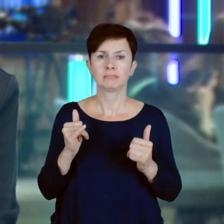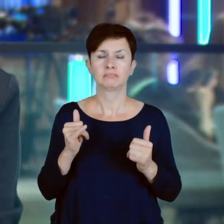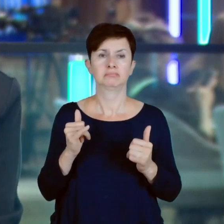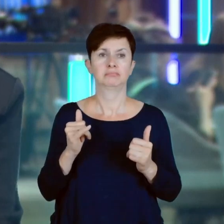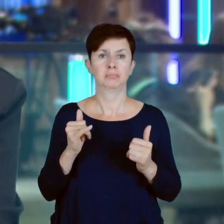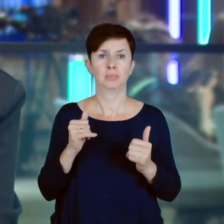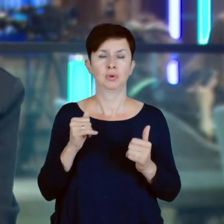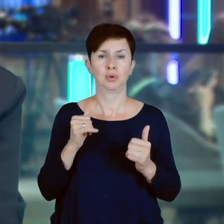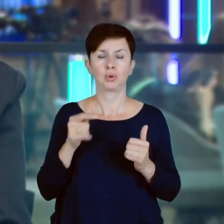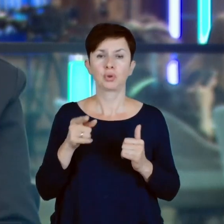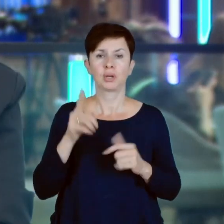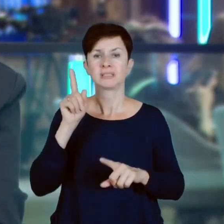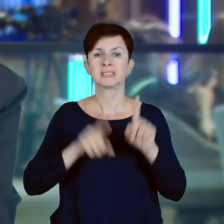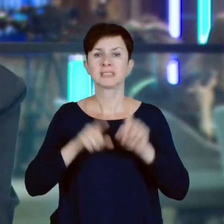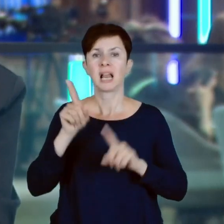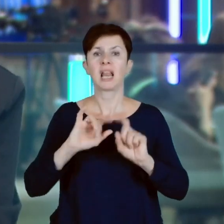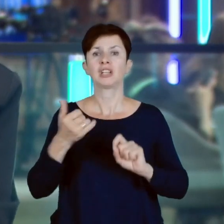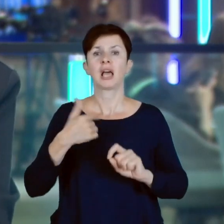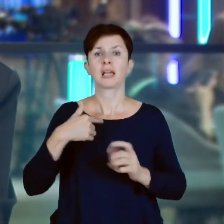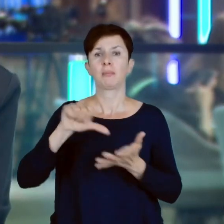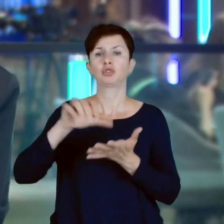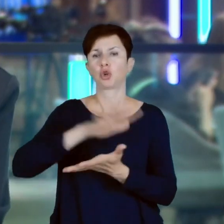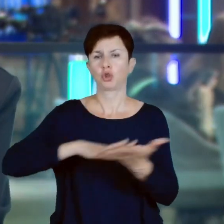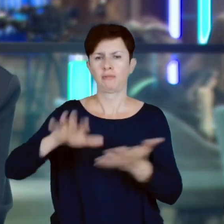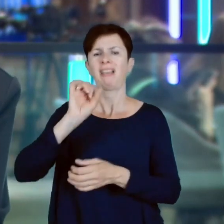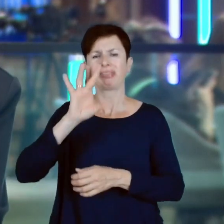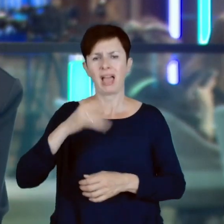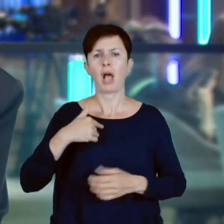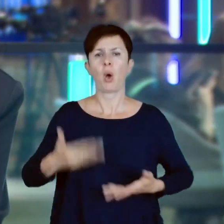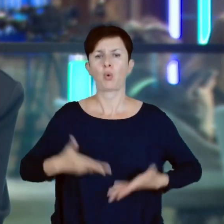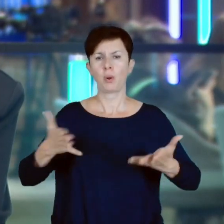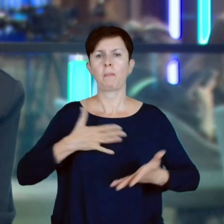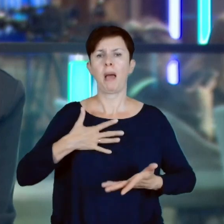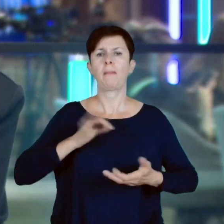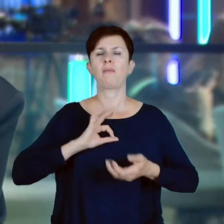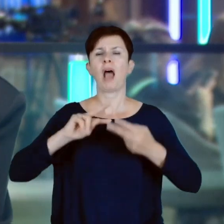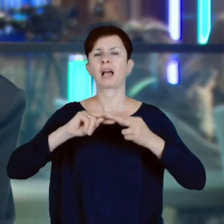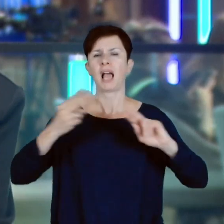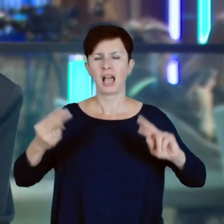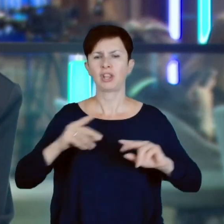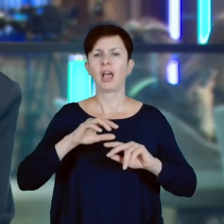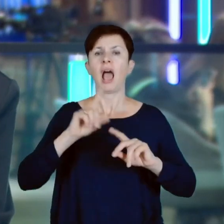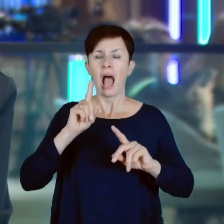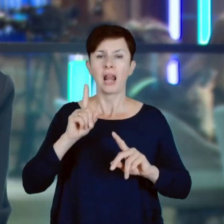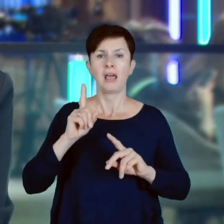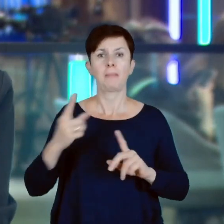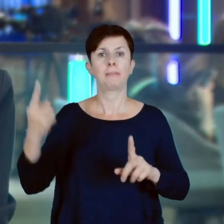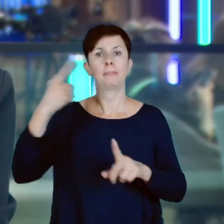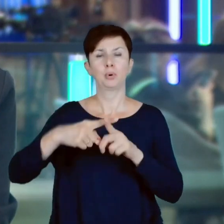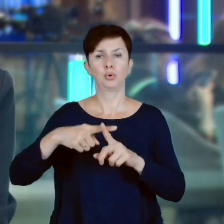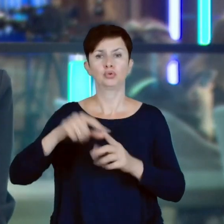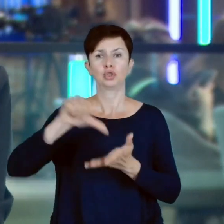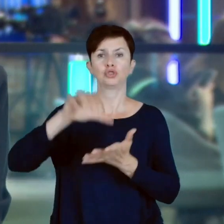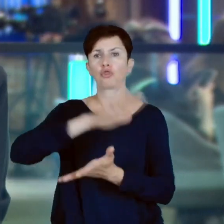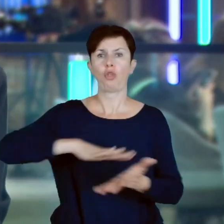wypadkową naszego środowiska. Okej, są geny i tak dalej, ale to jest naprawdę wypadkowa środowiska, które nas otacza, prawda?